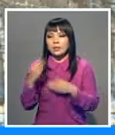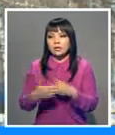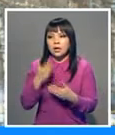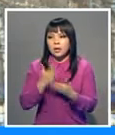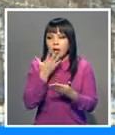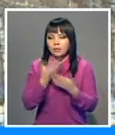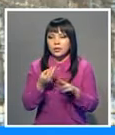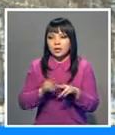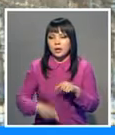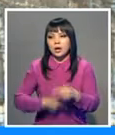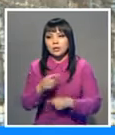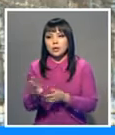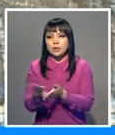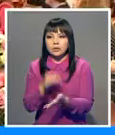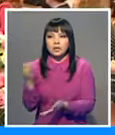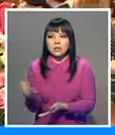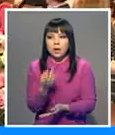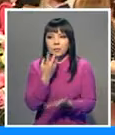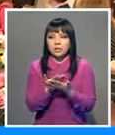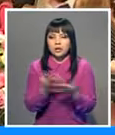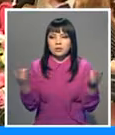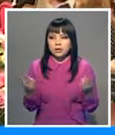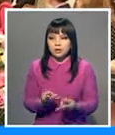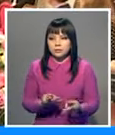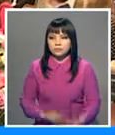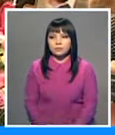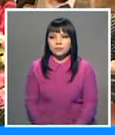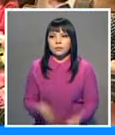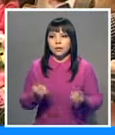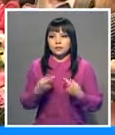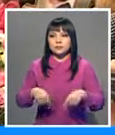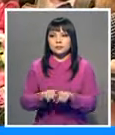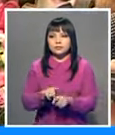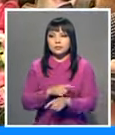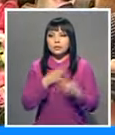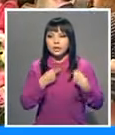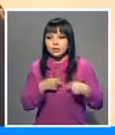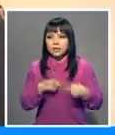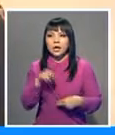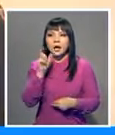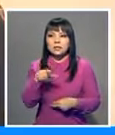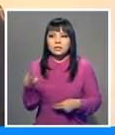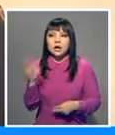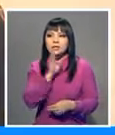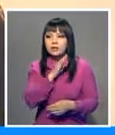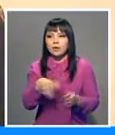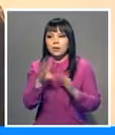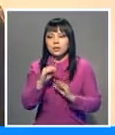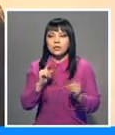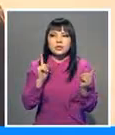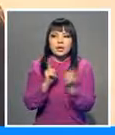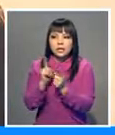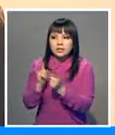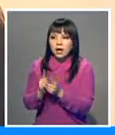кісілердің ерлігі кейінгі ұрпаққа үлгі өнеге. Ал аймақ басшысы түрлі салада жемісті еңбек етіп жүрген әйел азаматшалармен жүздесіп,